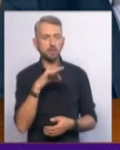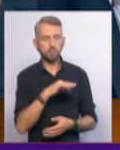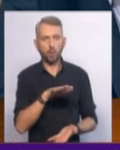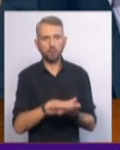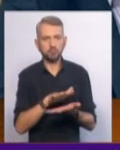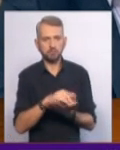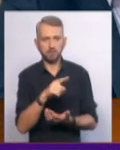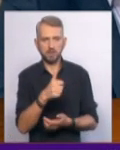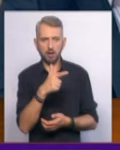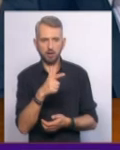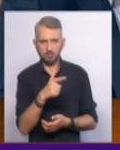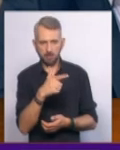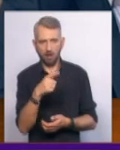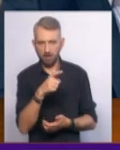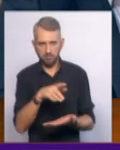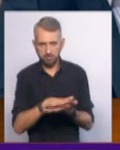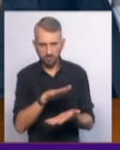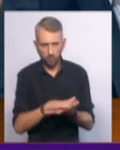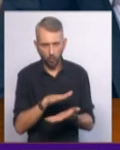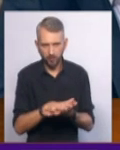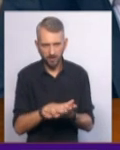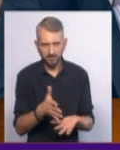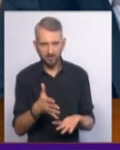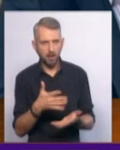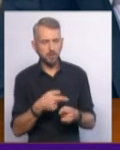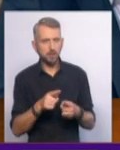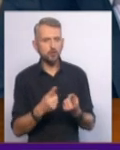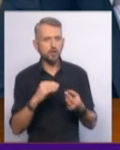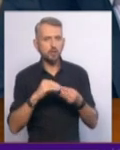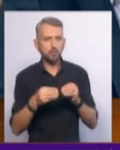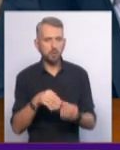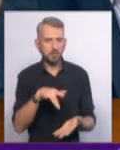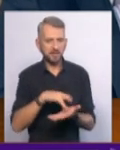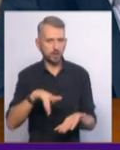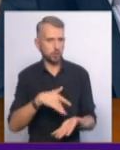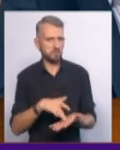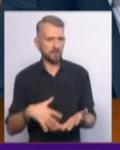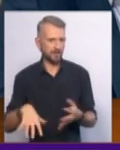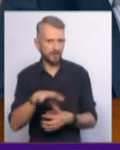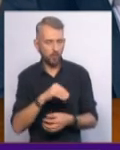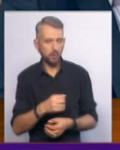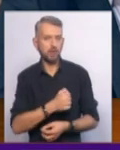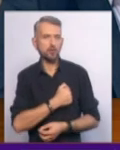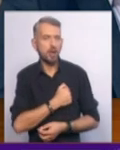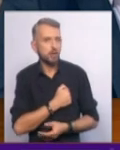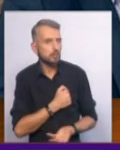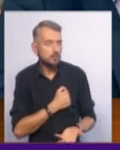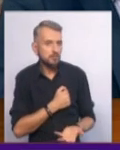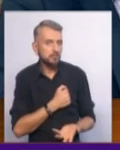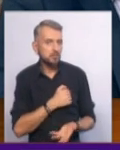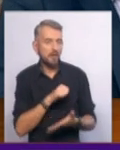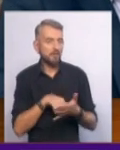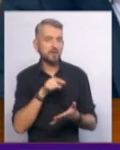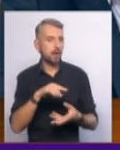загазованість, це дійсно величезна проблема центральної частини міста. І, на жаль, від